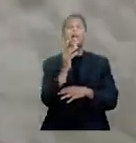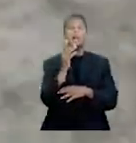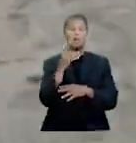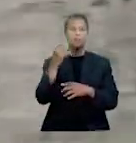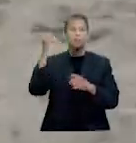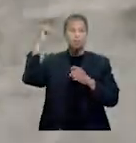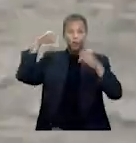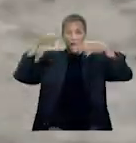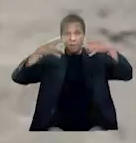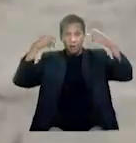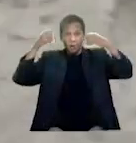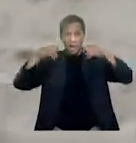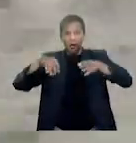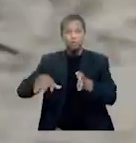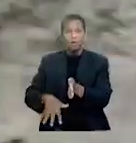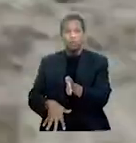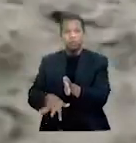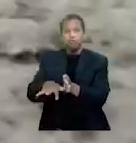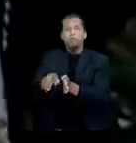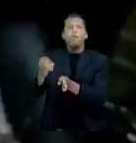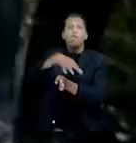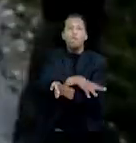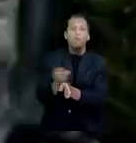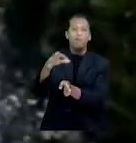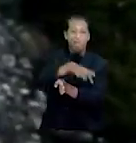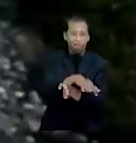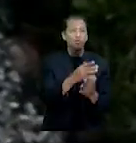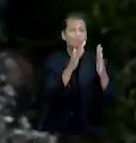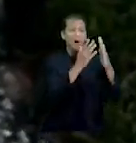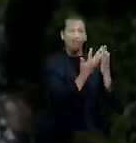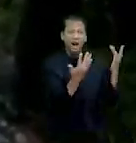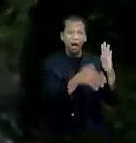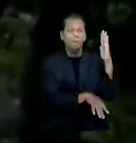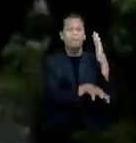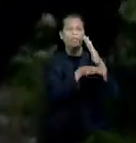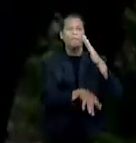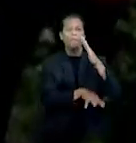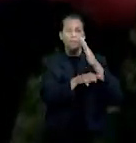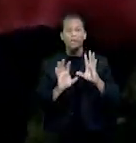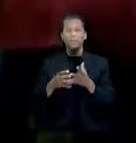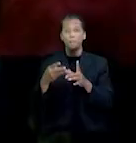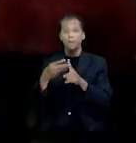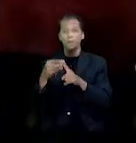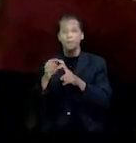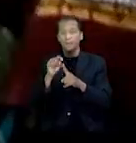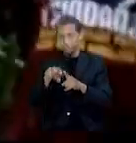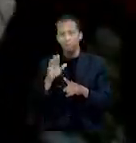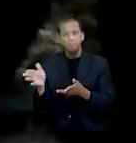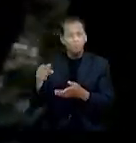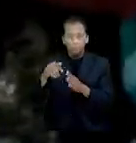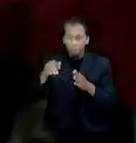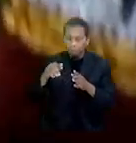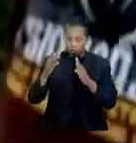akibatnya Sungai kelompok meluap hingga puluhan rumah warga terendam tim BPBD masih mendata kerusakan rumah akibat